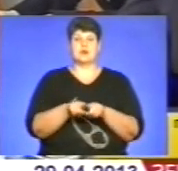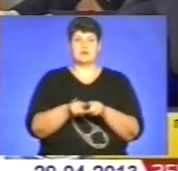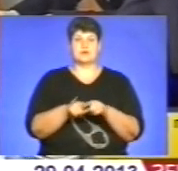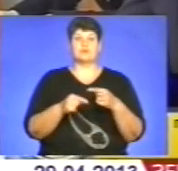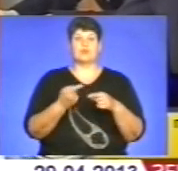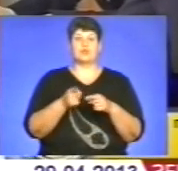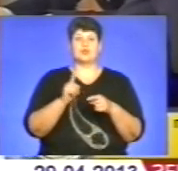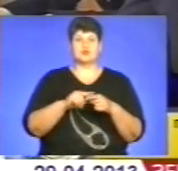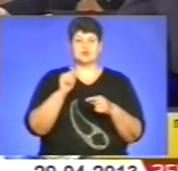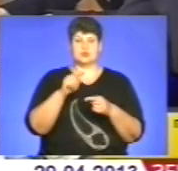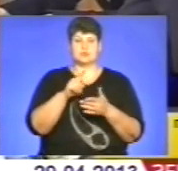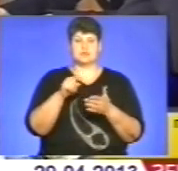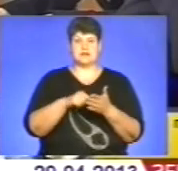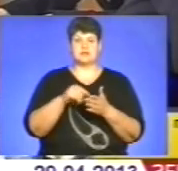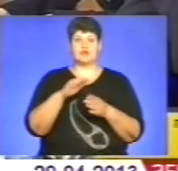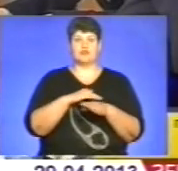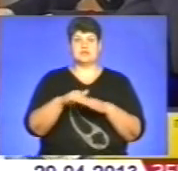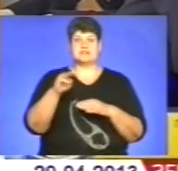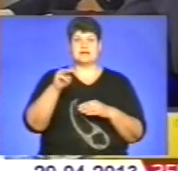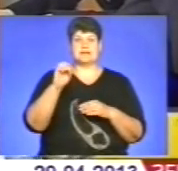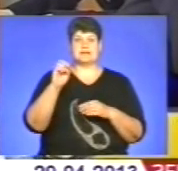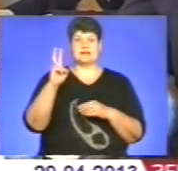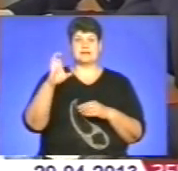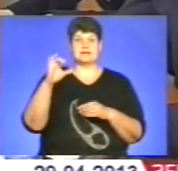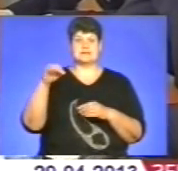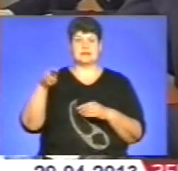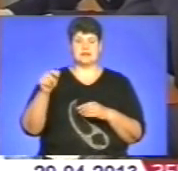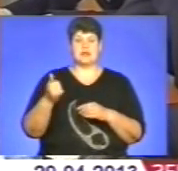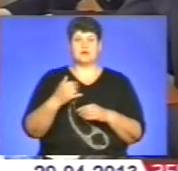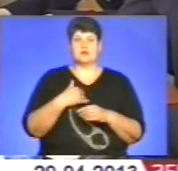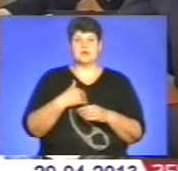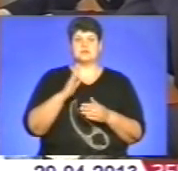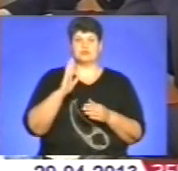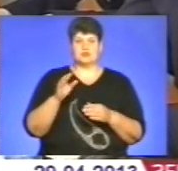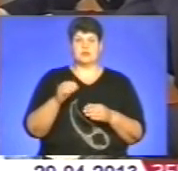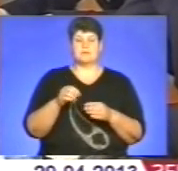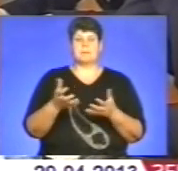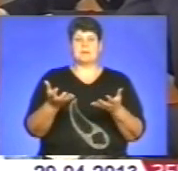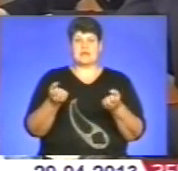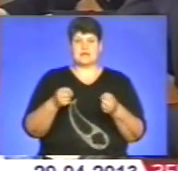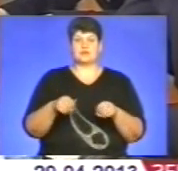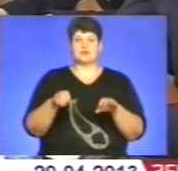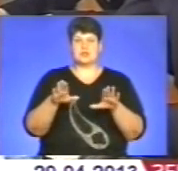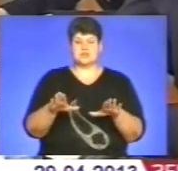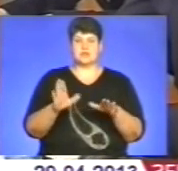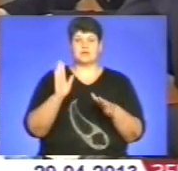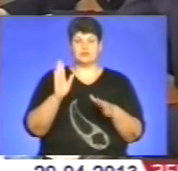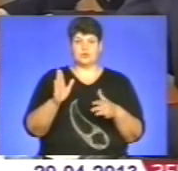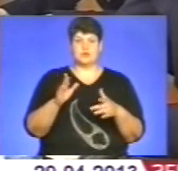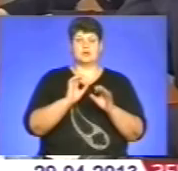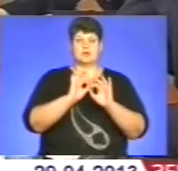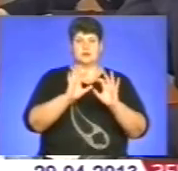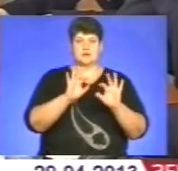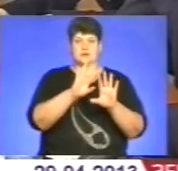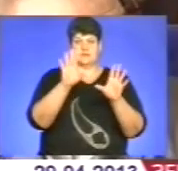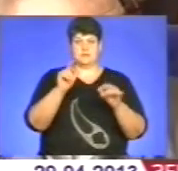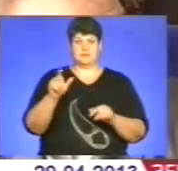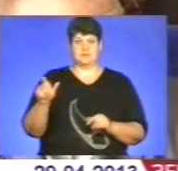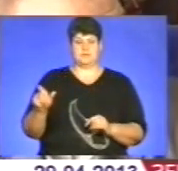що стосується вулиці Текстильної, нами буде прийнято рішення, яке буде доведене до відома